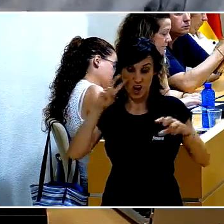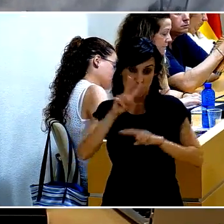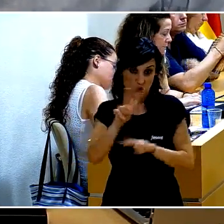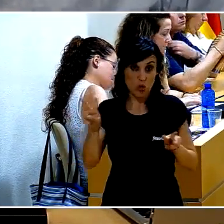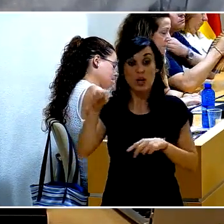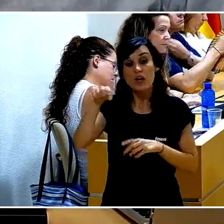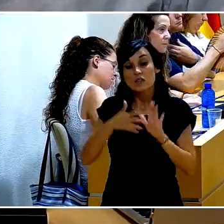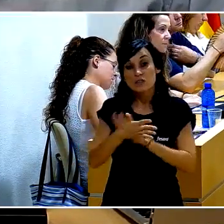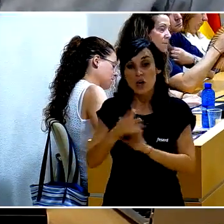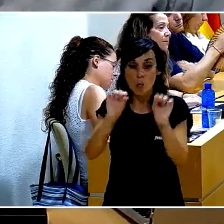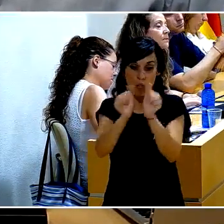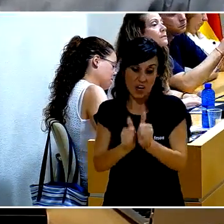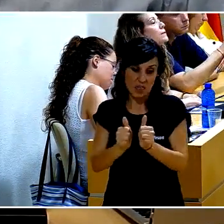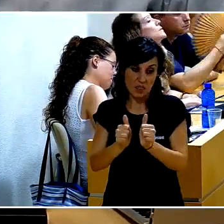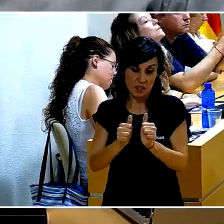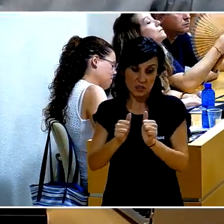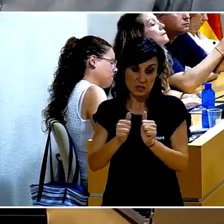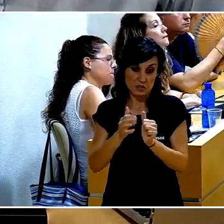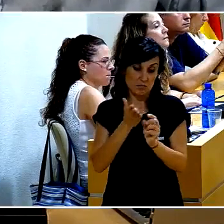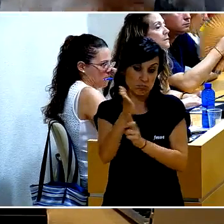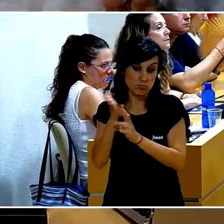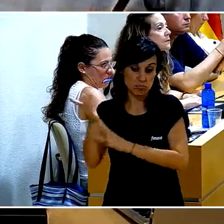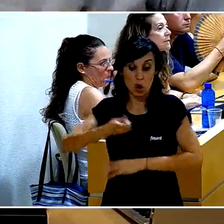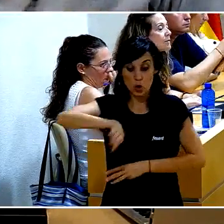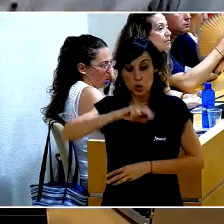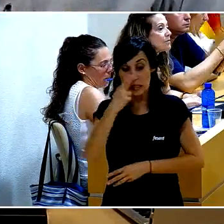unes modalitats i nosaltres, diguem, aquesta és la que ens